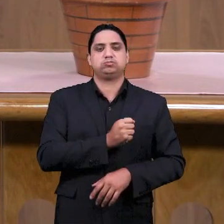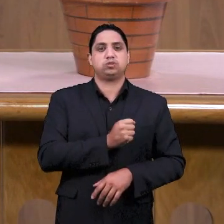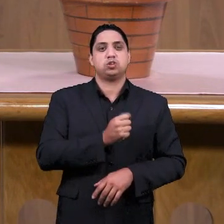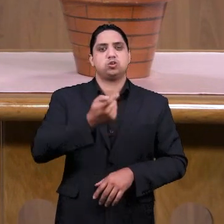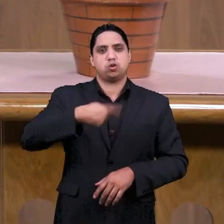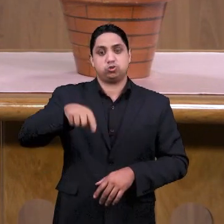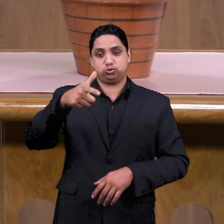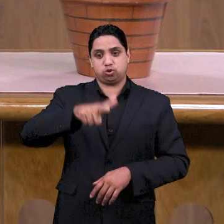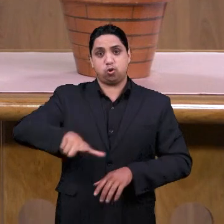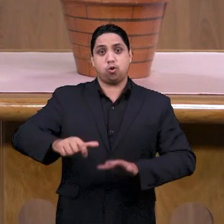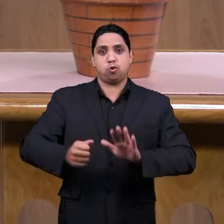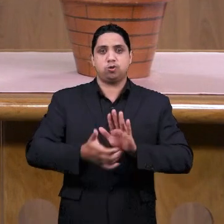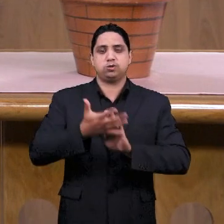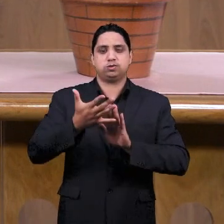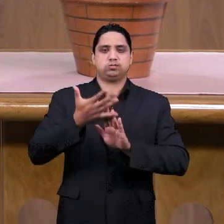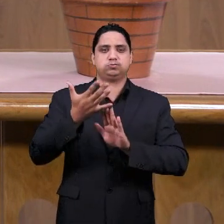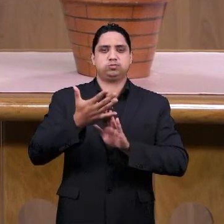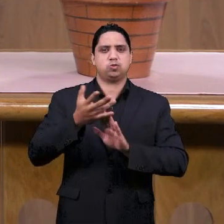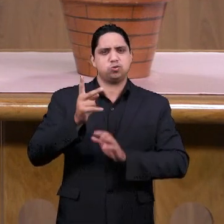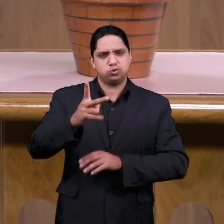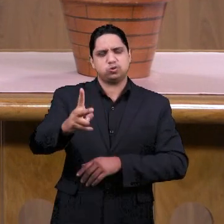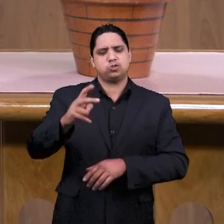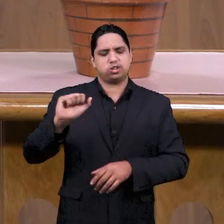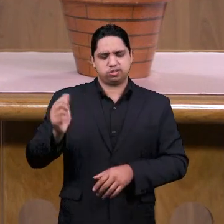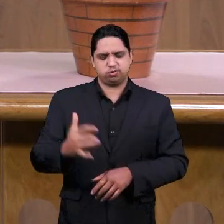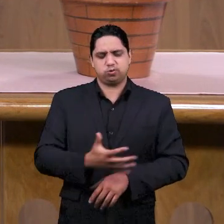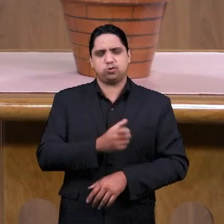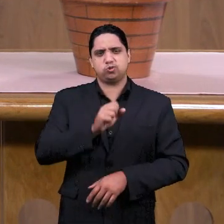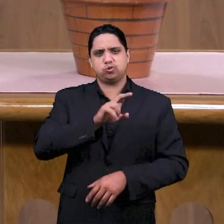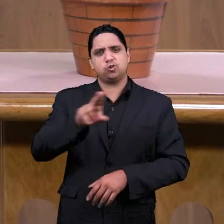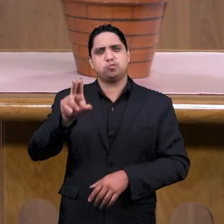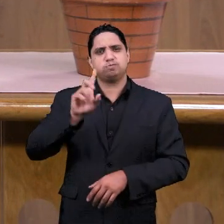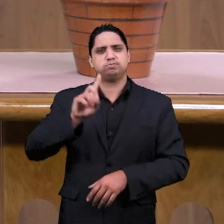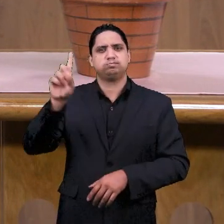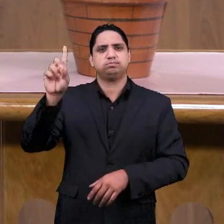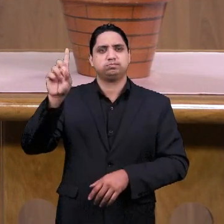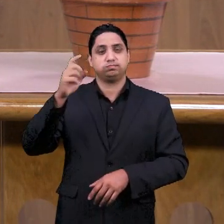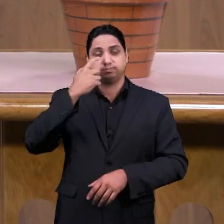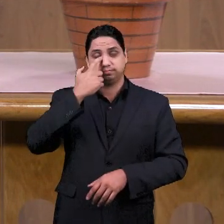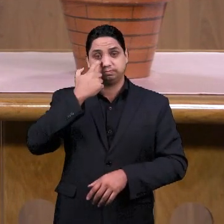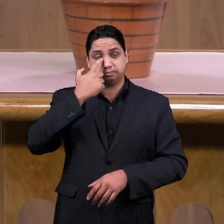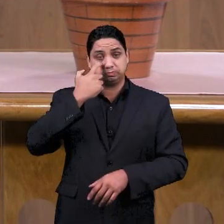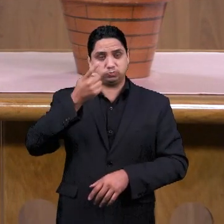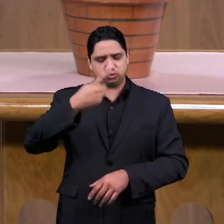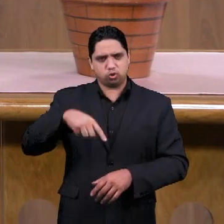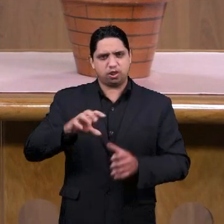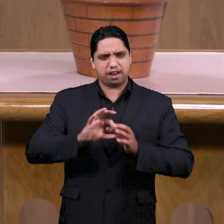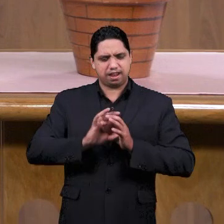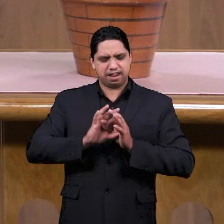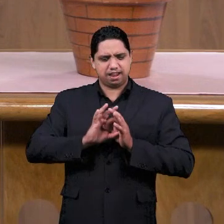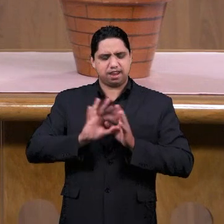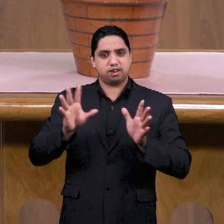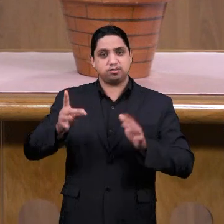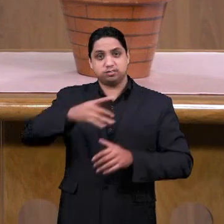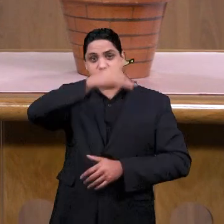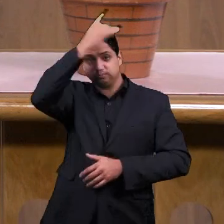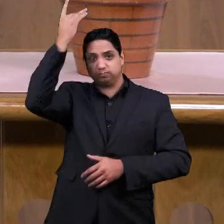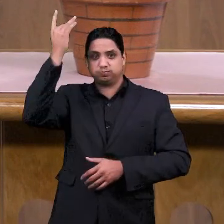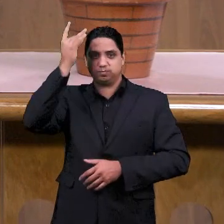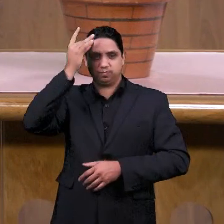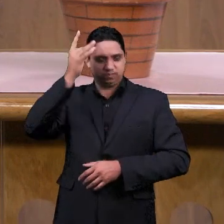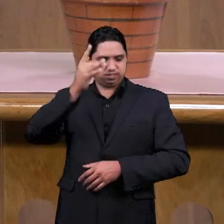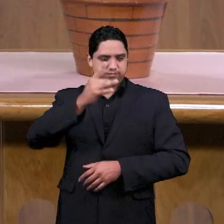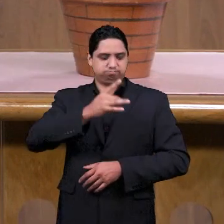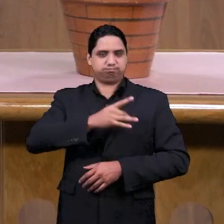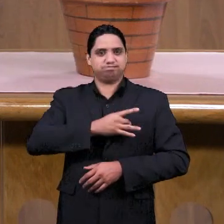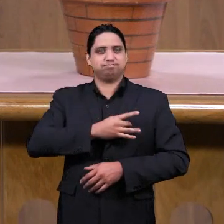поклоняться имени Ему. Мы будем петь Ему хвалу. Давайте дадим место Духу